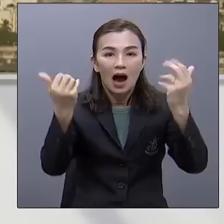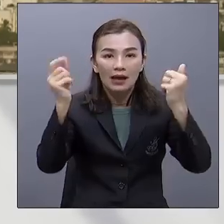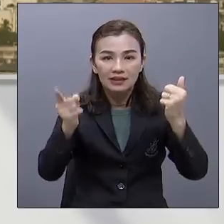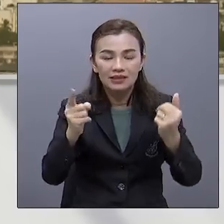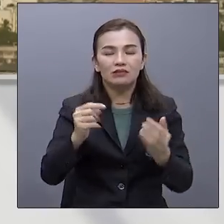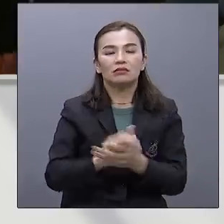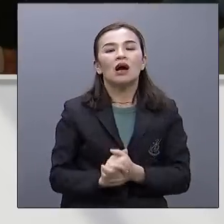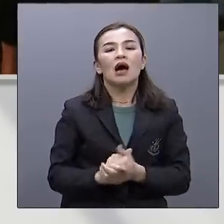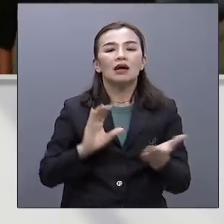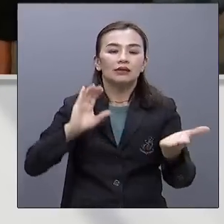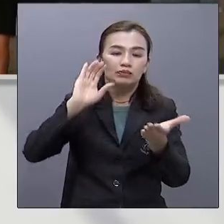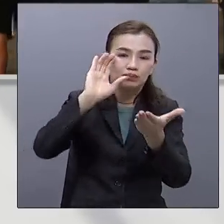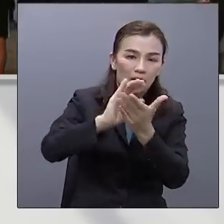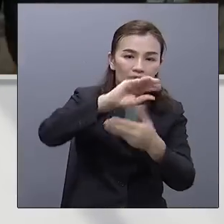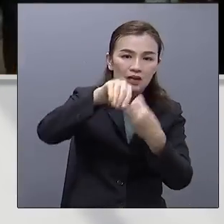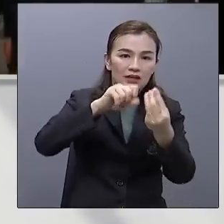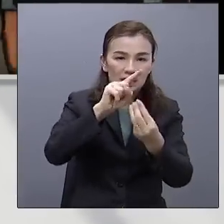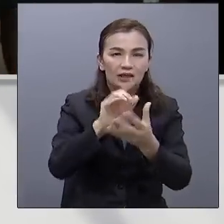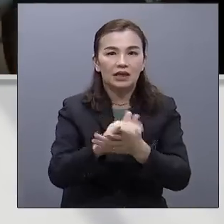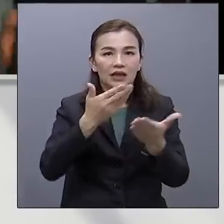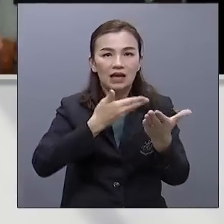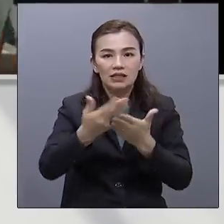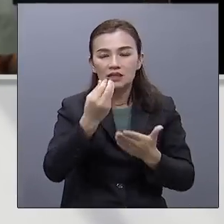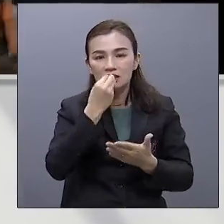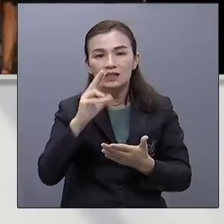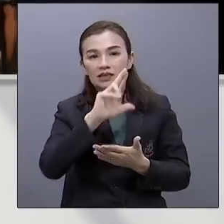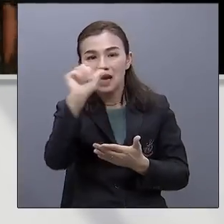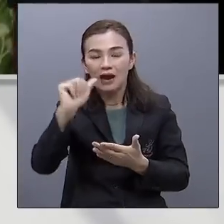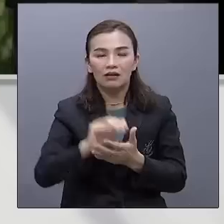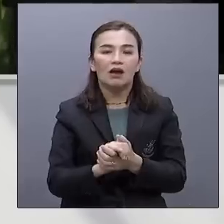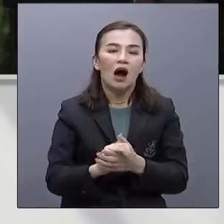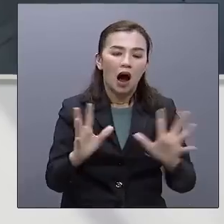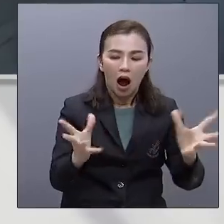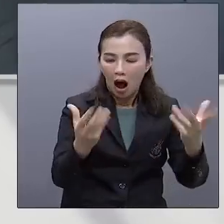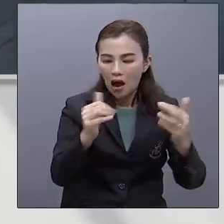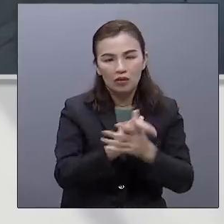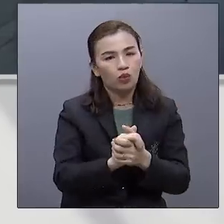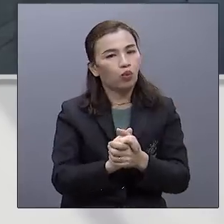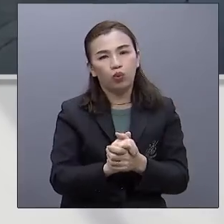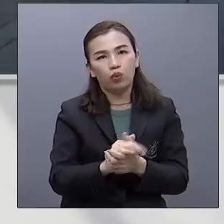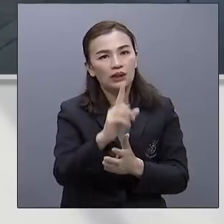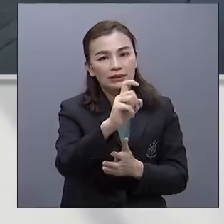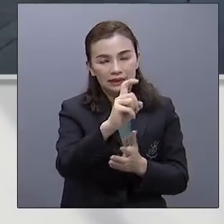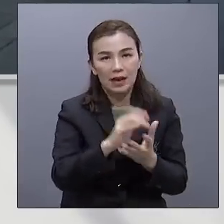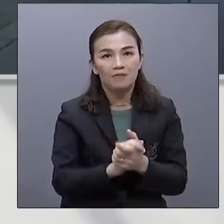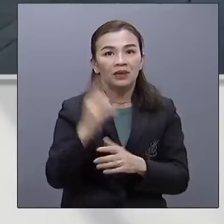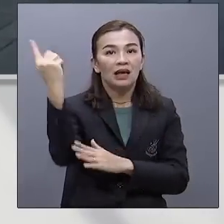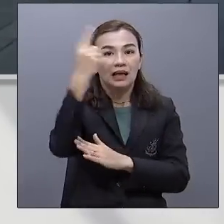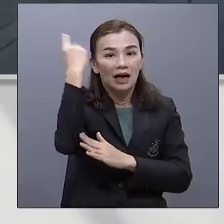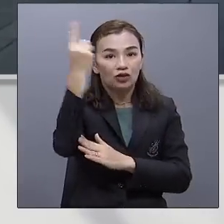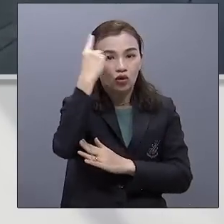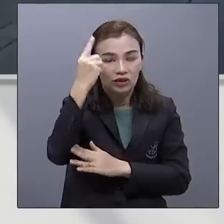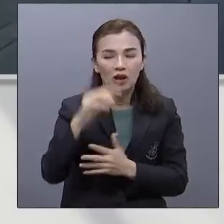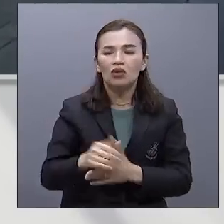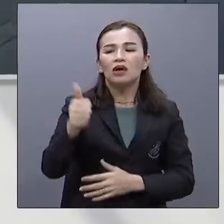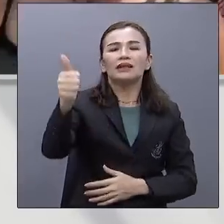กิจการบริโภคภายในของประชาชนหายไปในช่วงครึ่งปีแรกส่วนที่3การท่องเที่ยวอันนี้โตได้ดีอยู่แล้วนะ